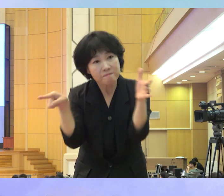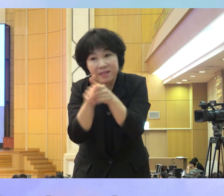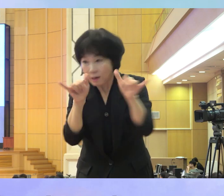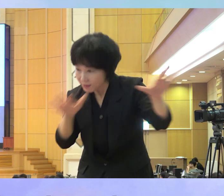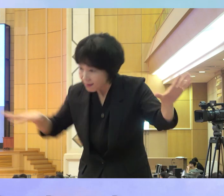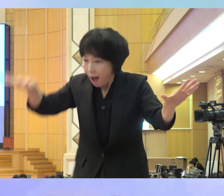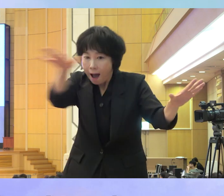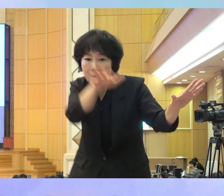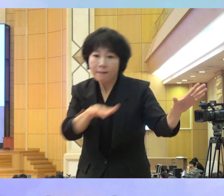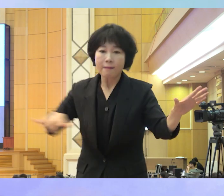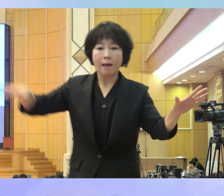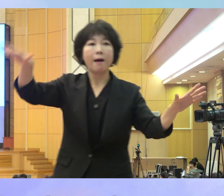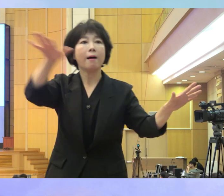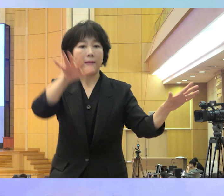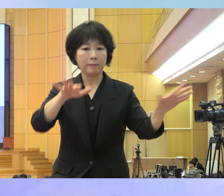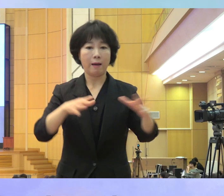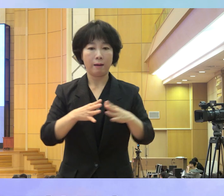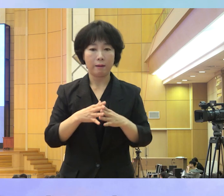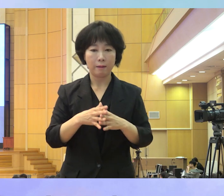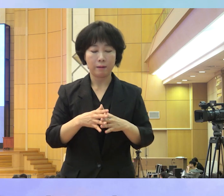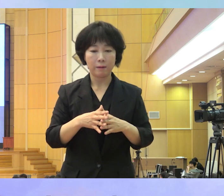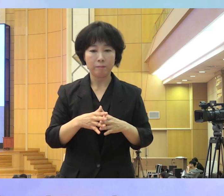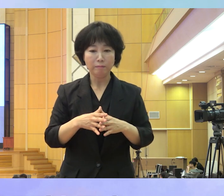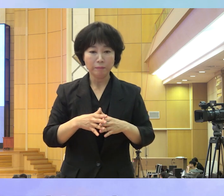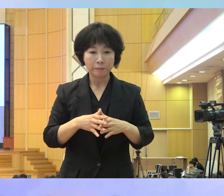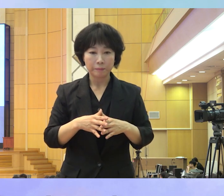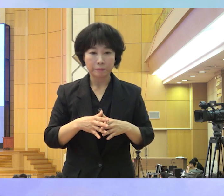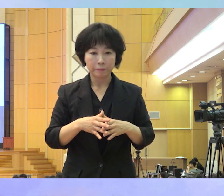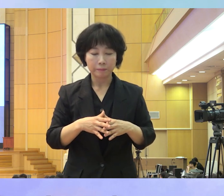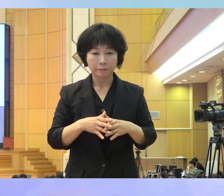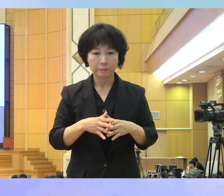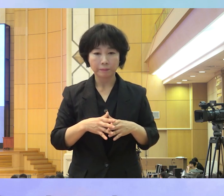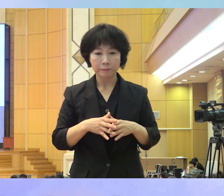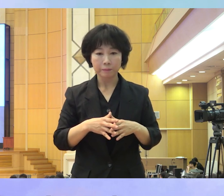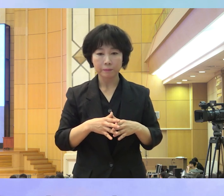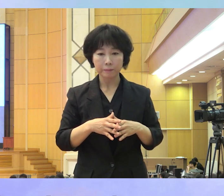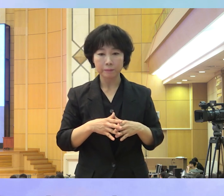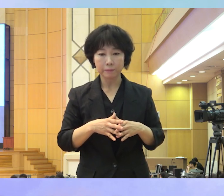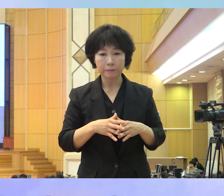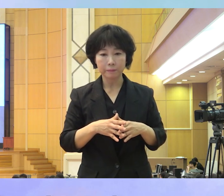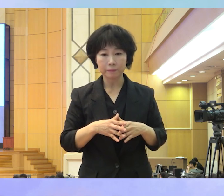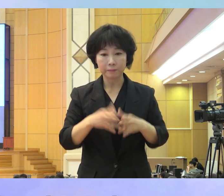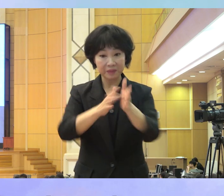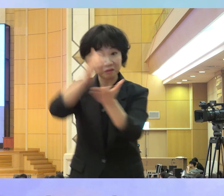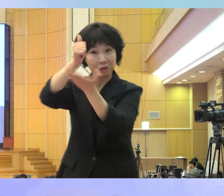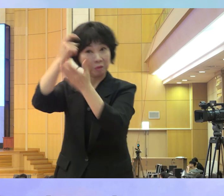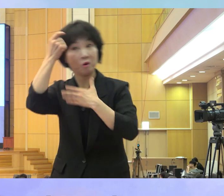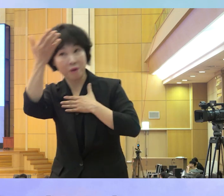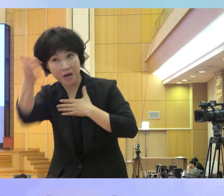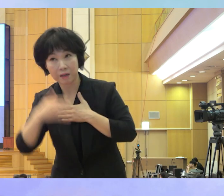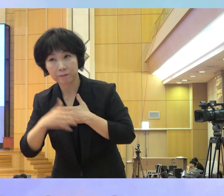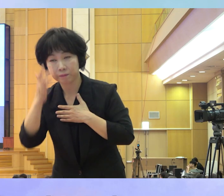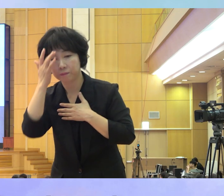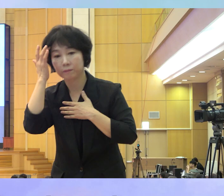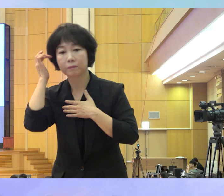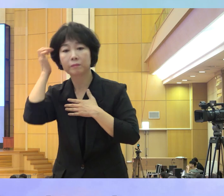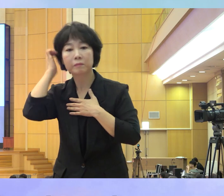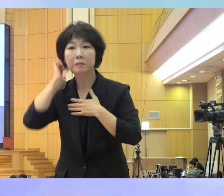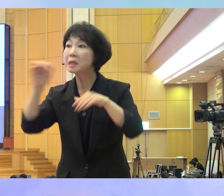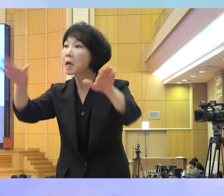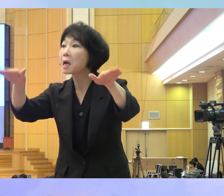열성적으로 주님을 따라다니면서 주님을 믿는다고 하는 사람들에게 물어본 거예요.